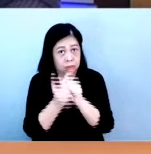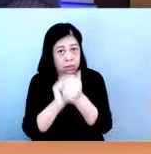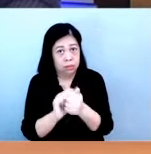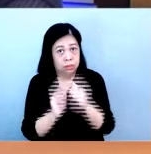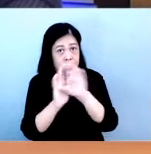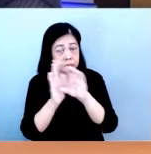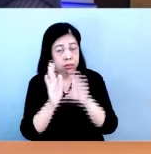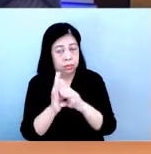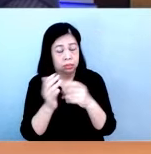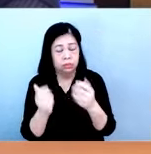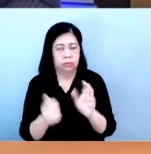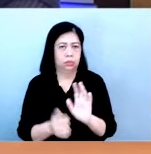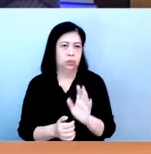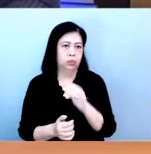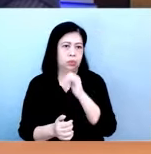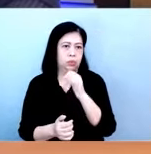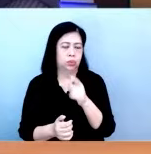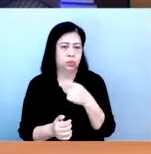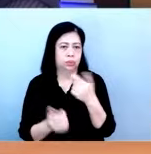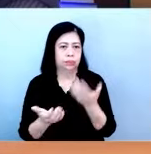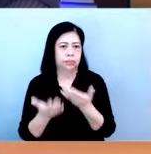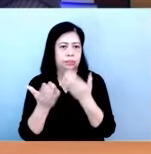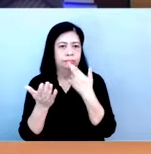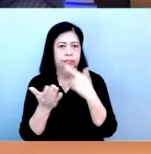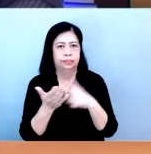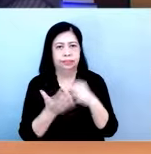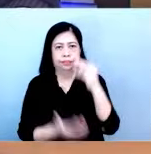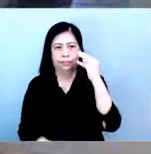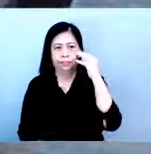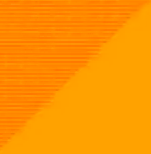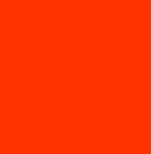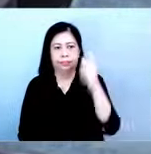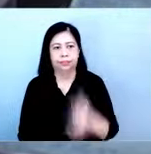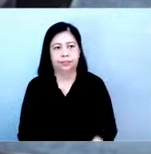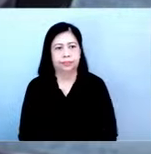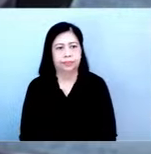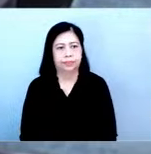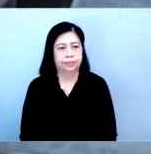saligang batas. Nasa frontline ng balitang yan si Mean Los Baños.